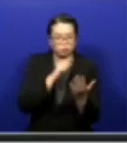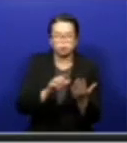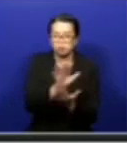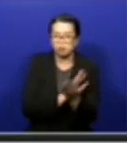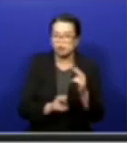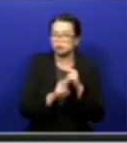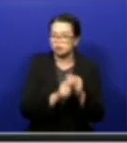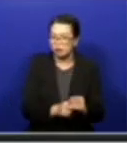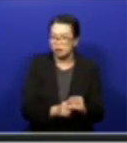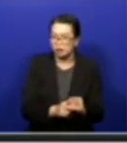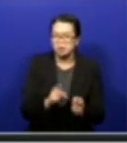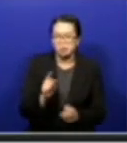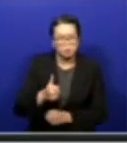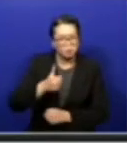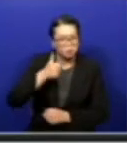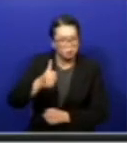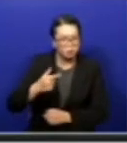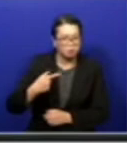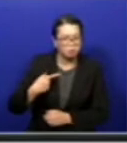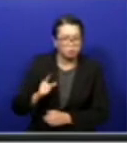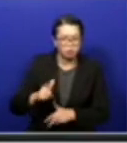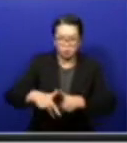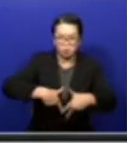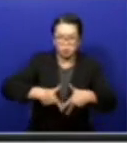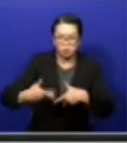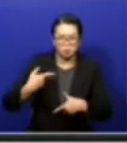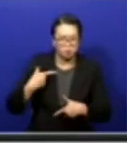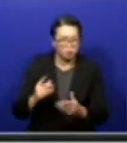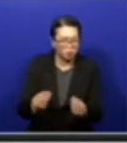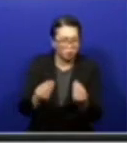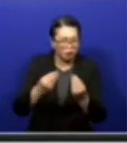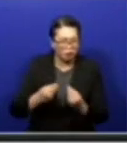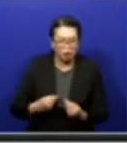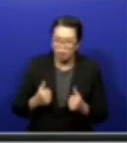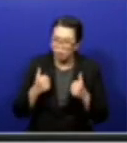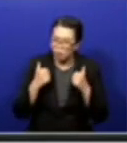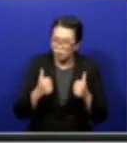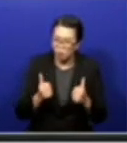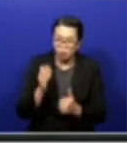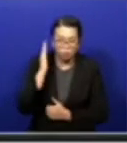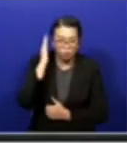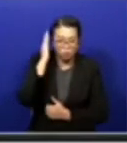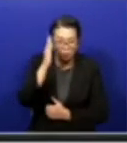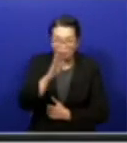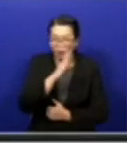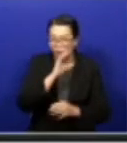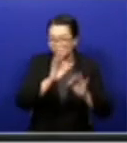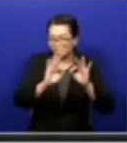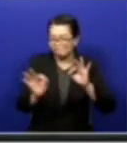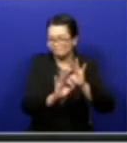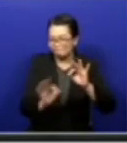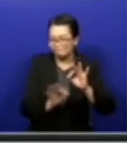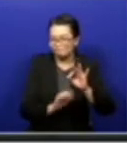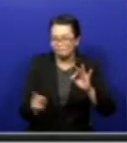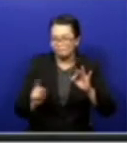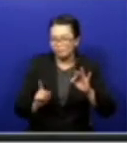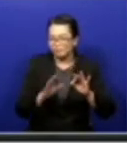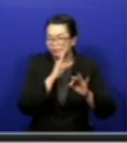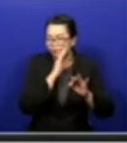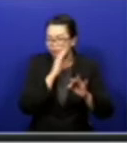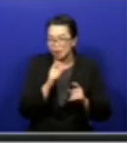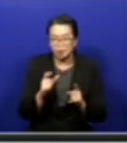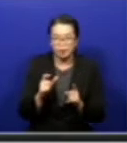ชน์สำหรับประชาชนมากแล้วจะมากขึ้นไปอีกในเมื่อมีเขียนบอกว่าการส่งค